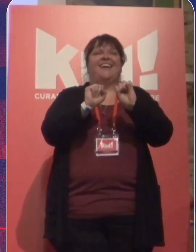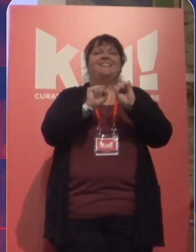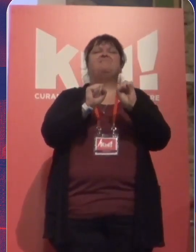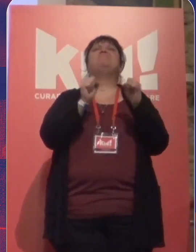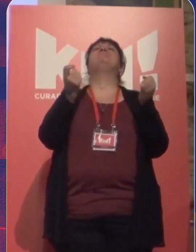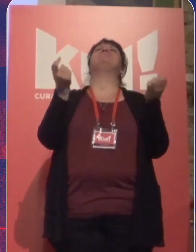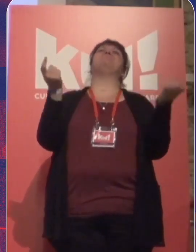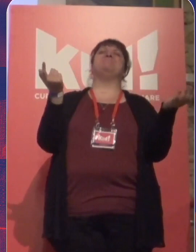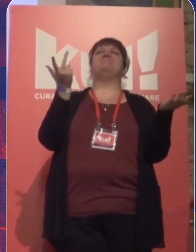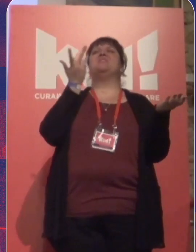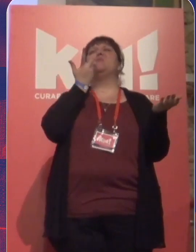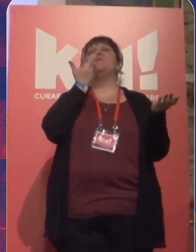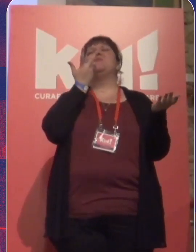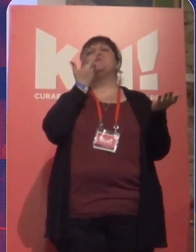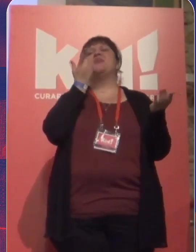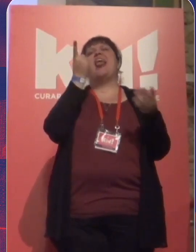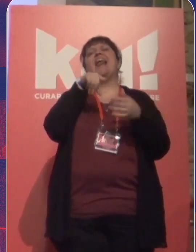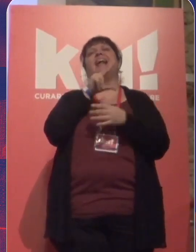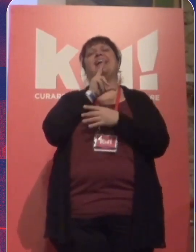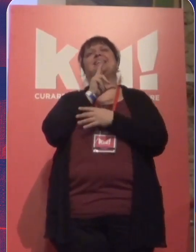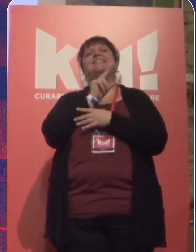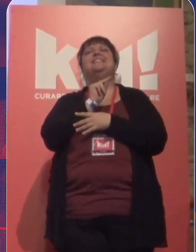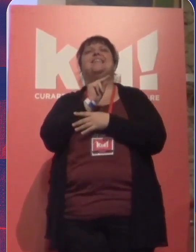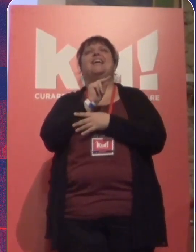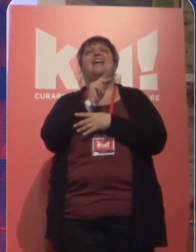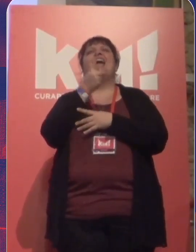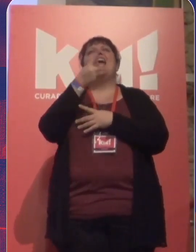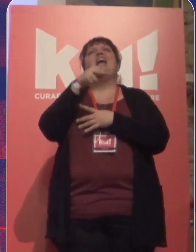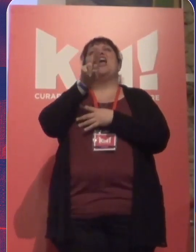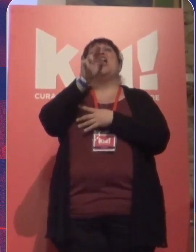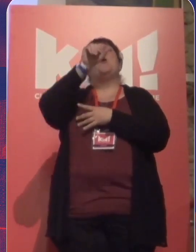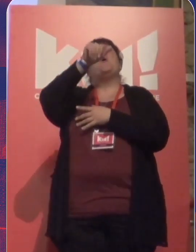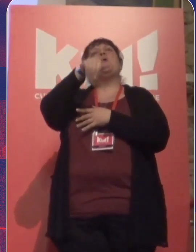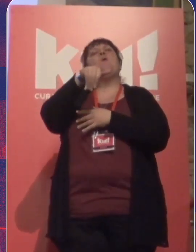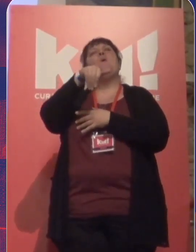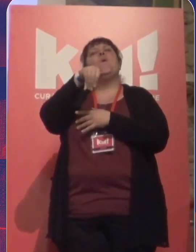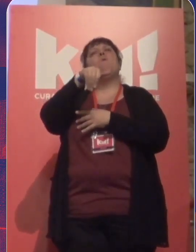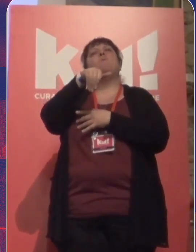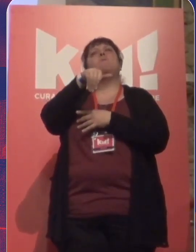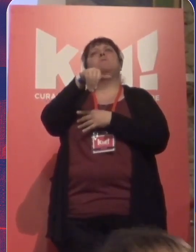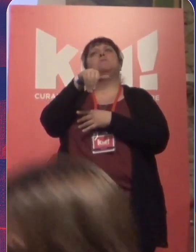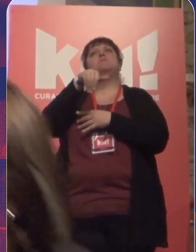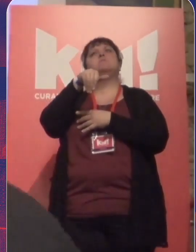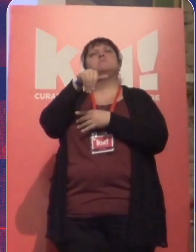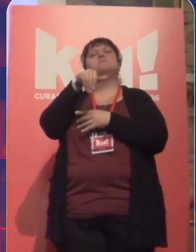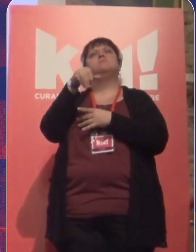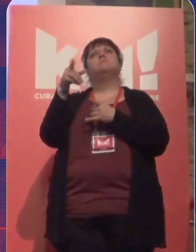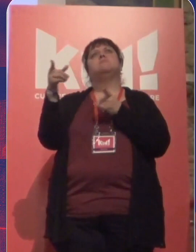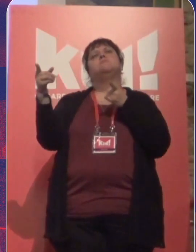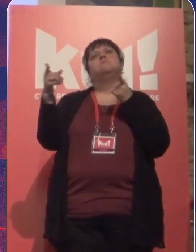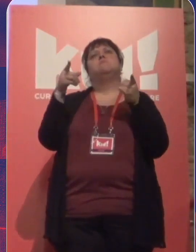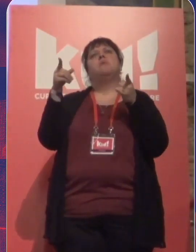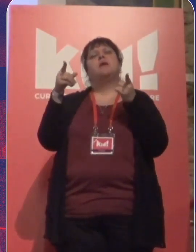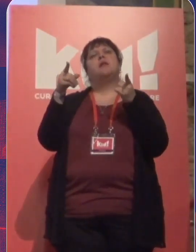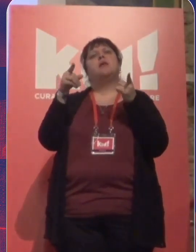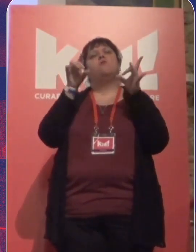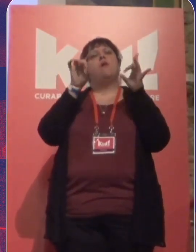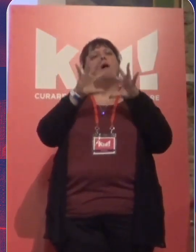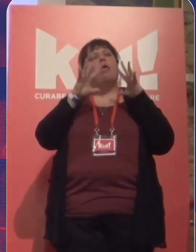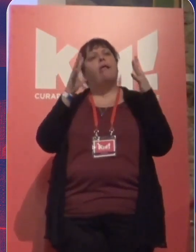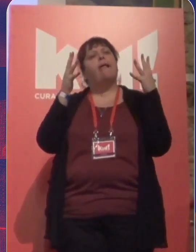vorrei anche dire che cuba non ha perso un passo dal tempo dell'epidemia abbiamo continuato a